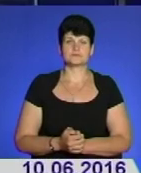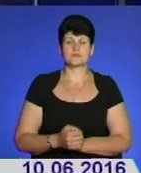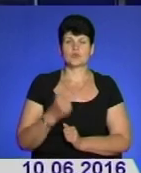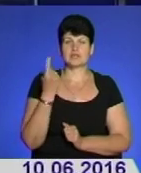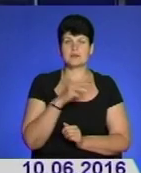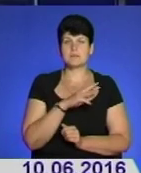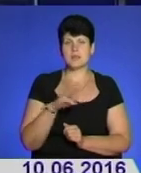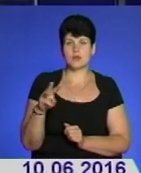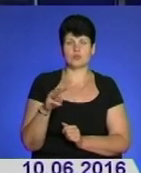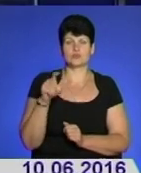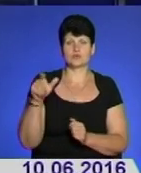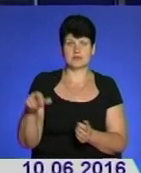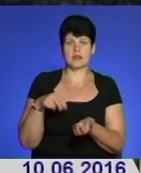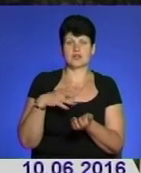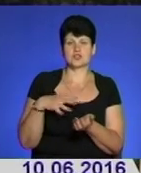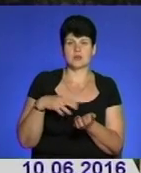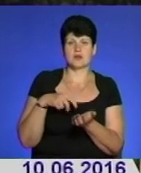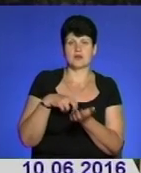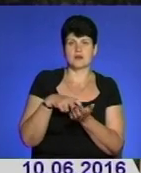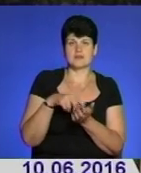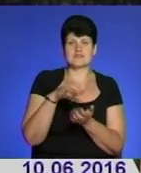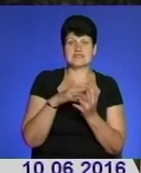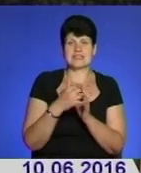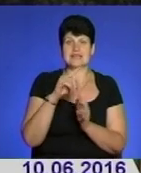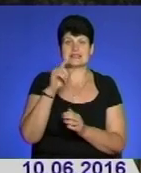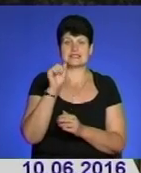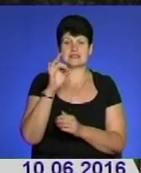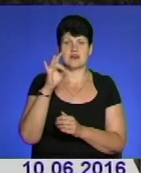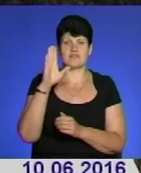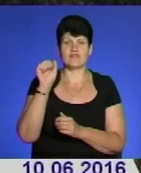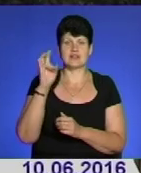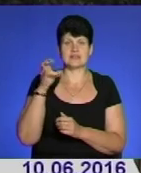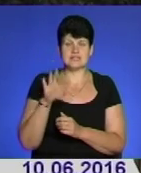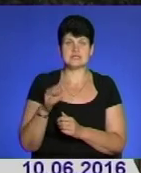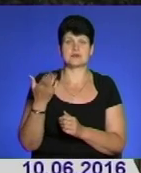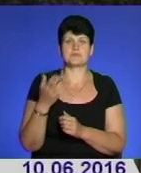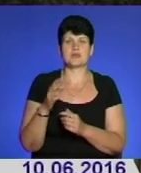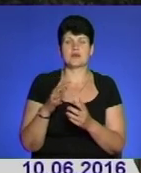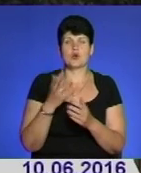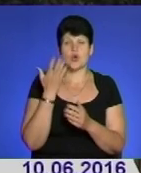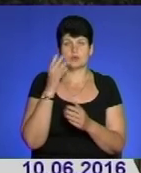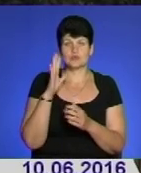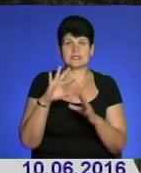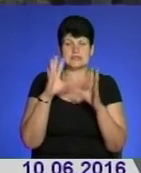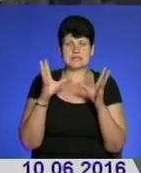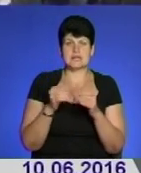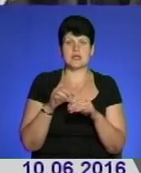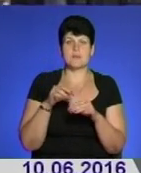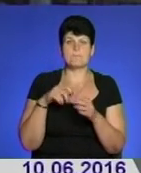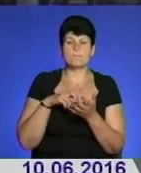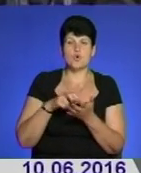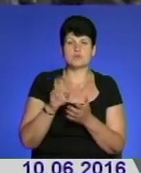1 мільйон прочан очікують у Маріїнському духовному центрі у селі Зарваниця на Теребовлянщині під час загальнонаціональної прощі, яка